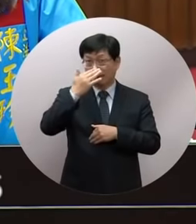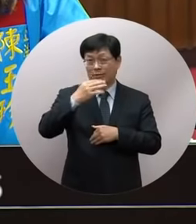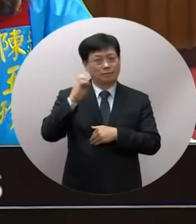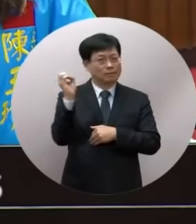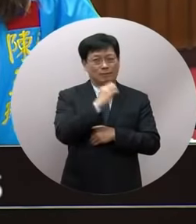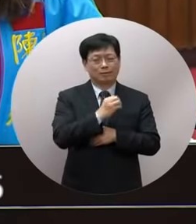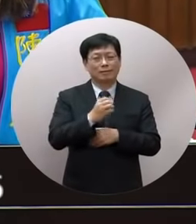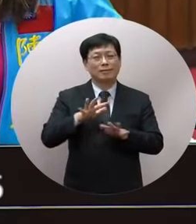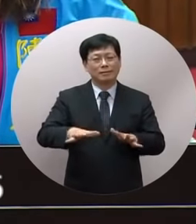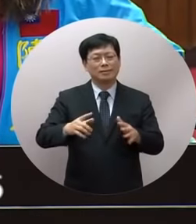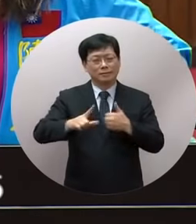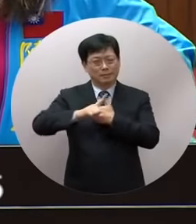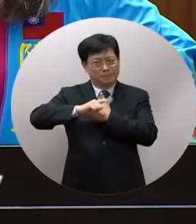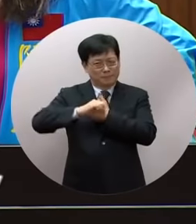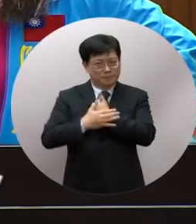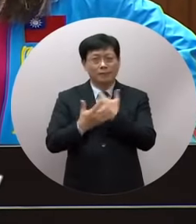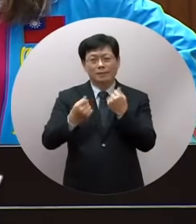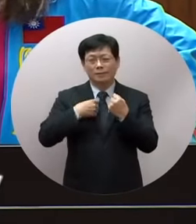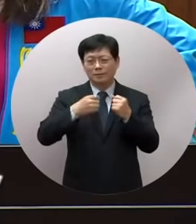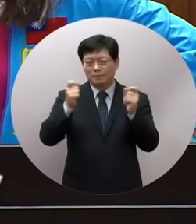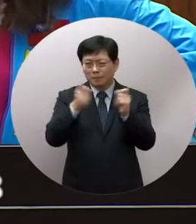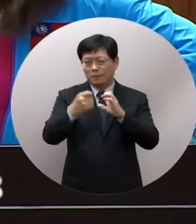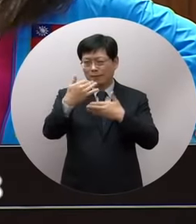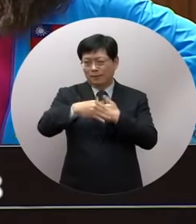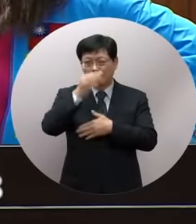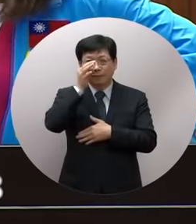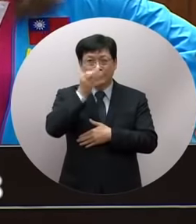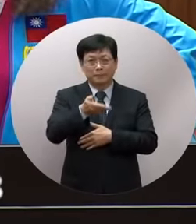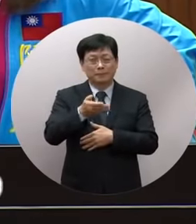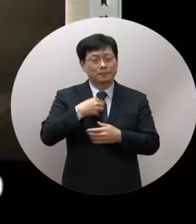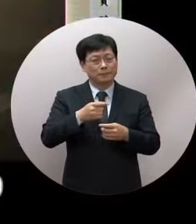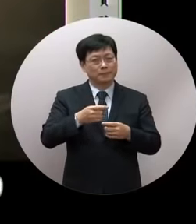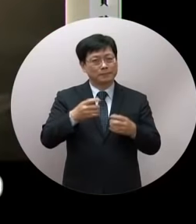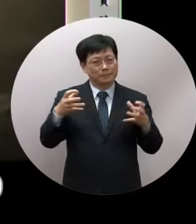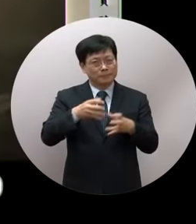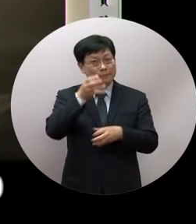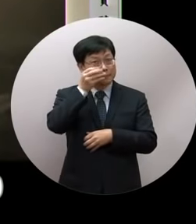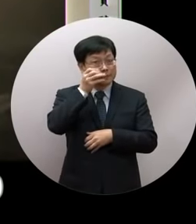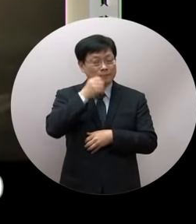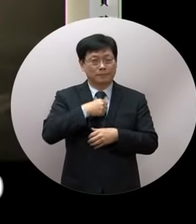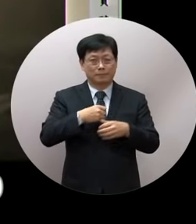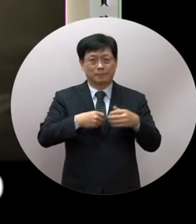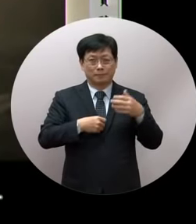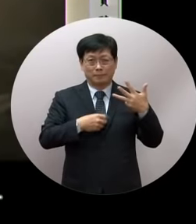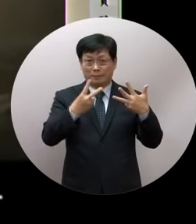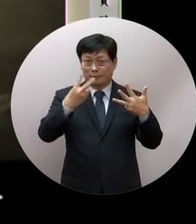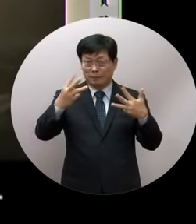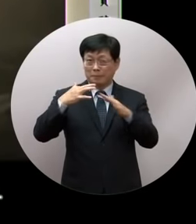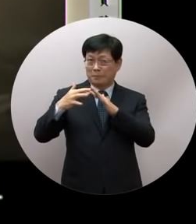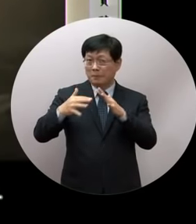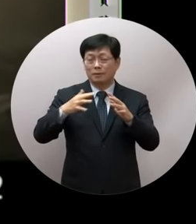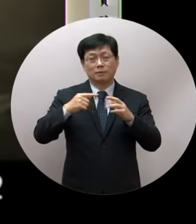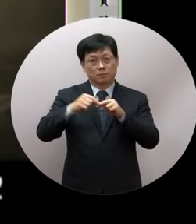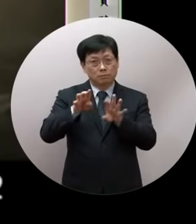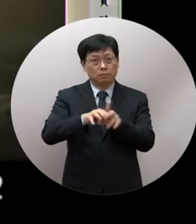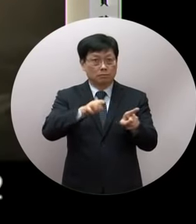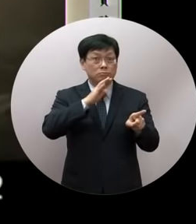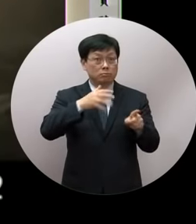天是想来趁这个时间放一个短短的影片，来放一个影片来大家看一下八二三战役的时候金门发生，